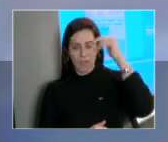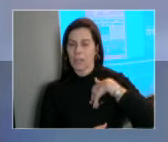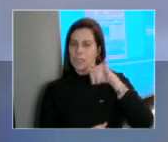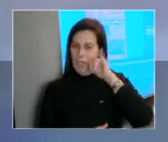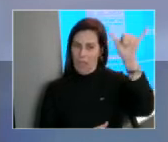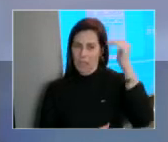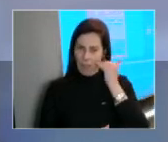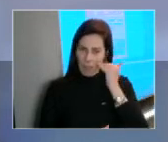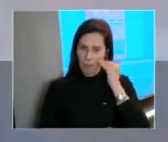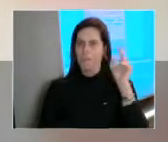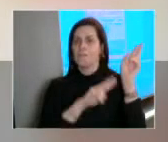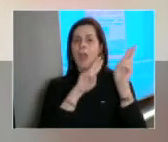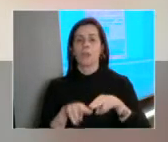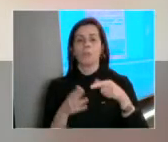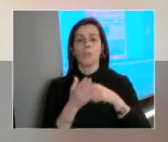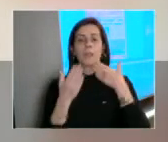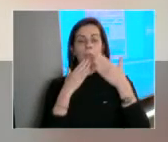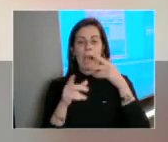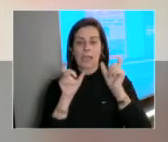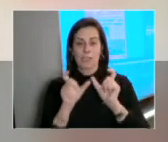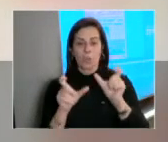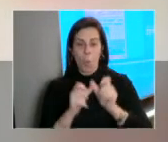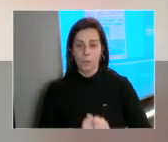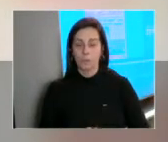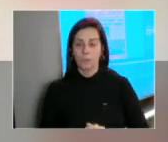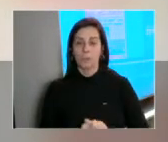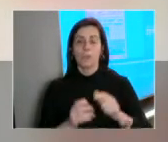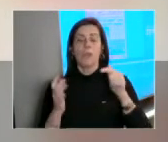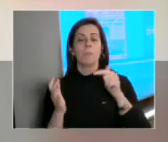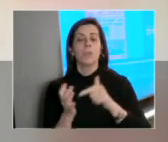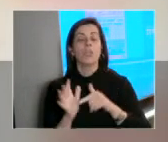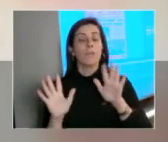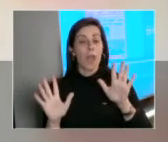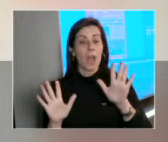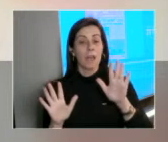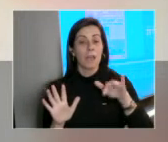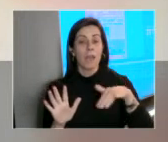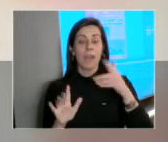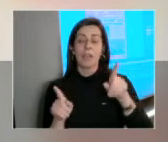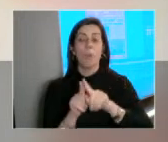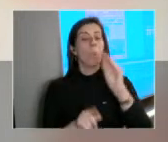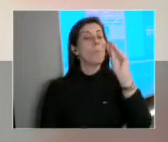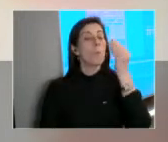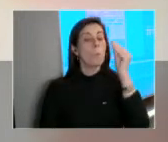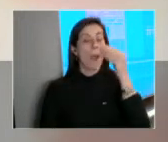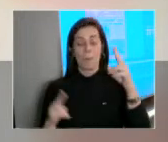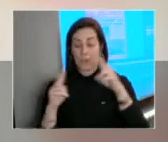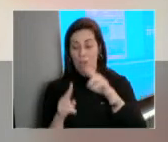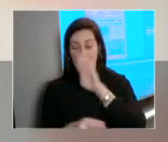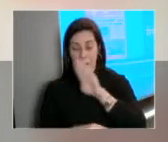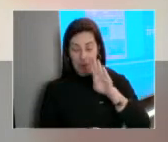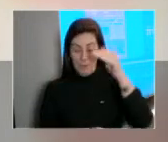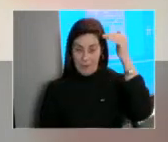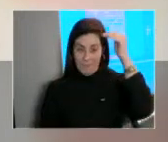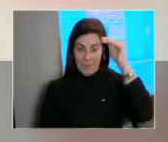אסע אל טראמפ ואחזור לדיוני החסינות. כדי להדוף את הסכנה שישמש כניצב במפגש בין ראש הממשלה